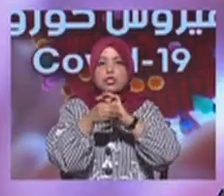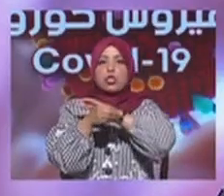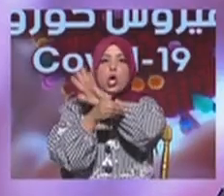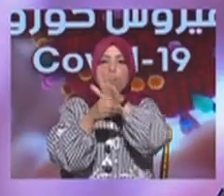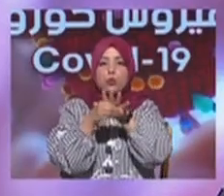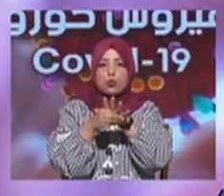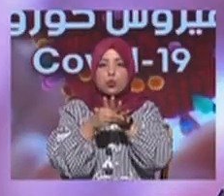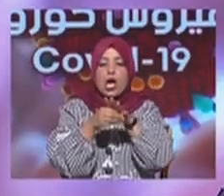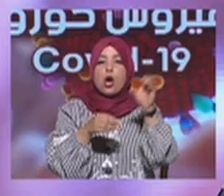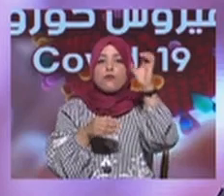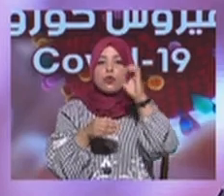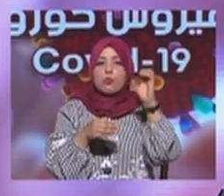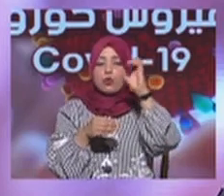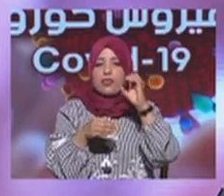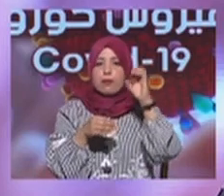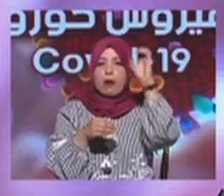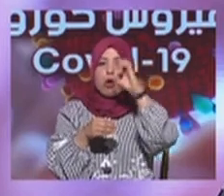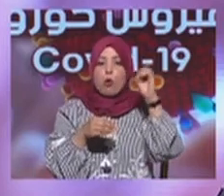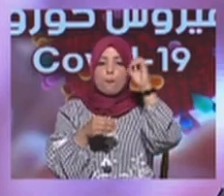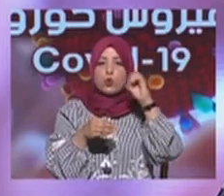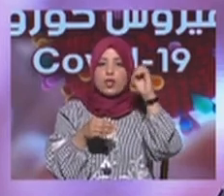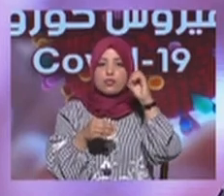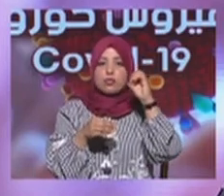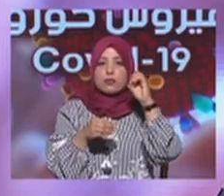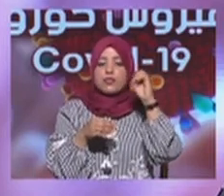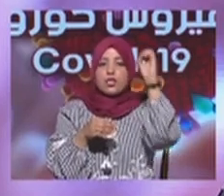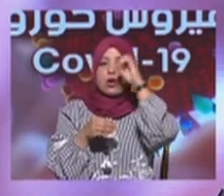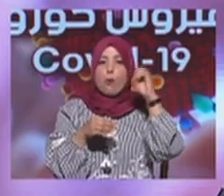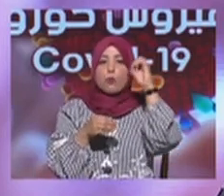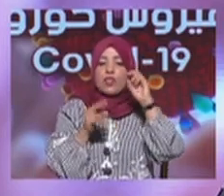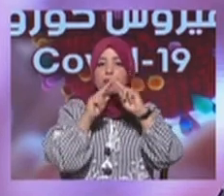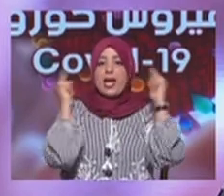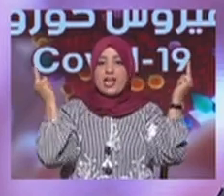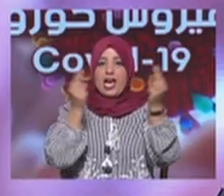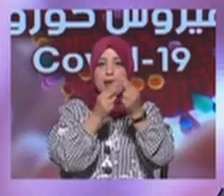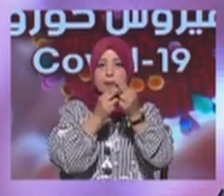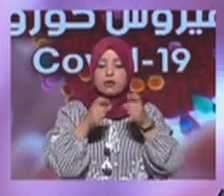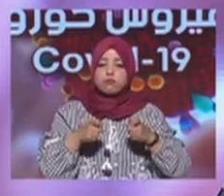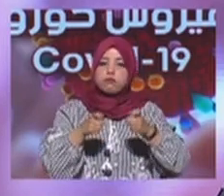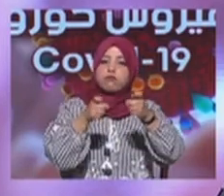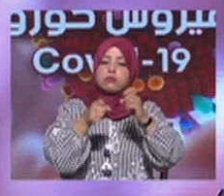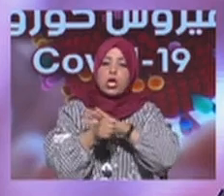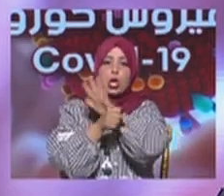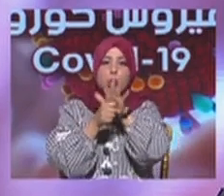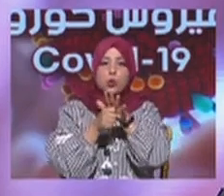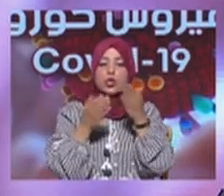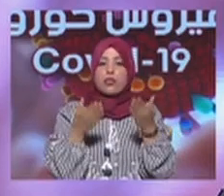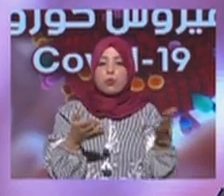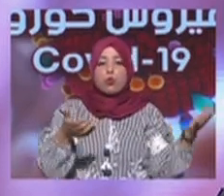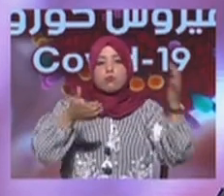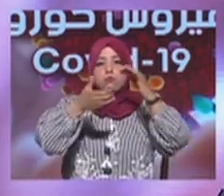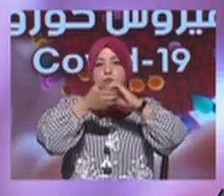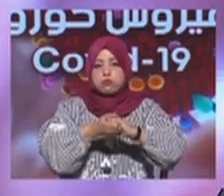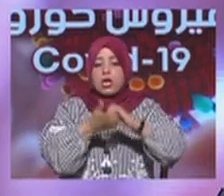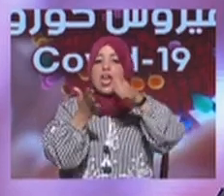المنظمه العالميه للصحه اللي ندورها الاهتمام بهذه الابحاث ايضا يهموا البحث هذا؟ هل كلهم ولا لفت انه في